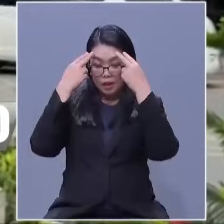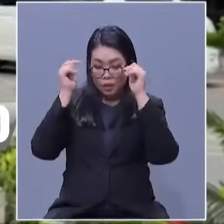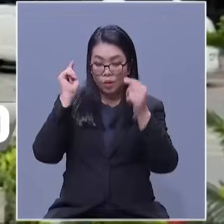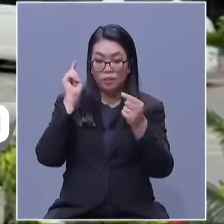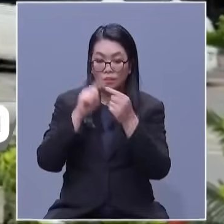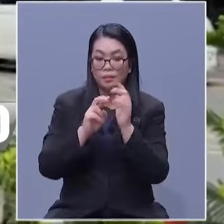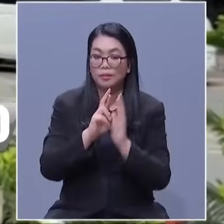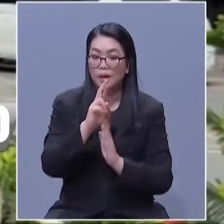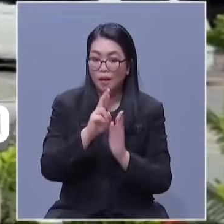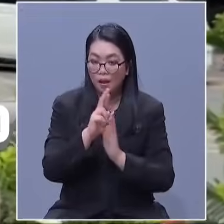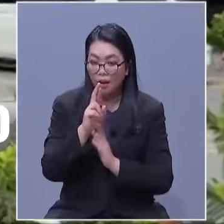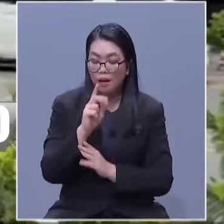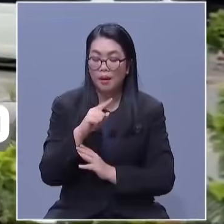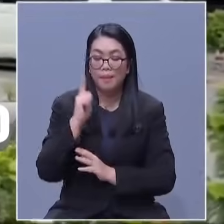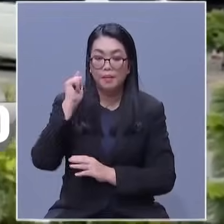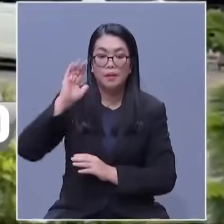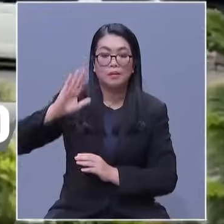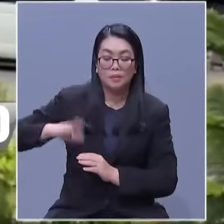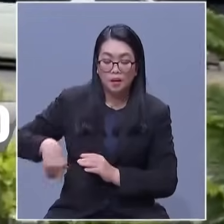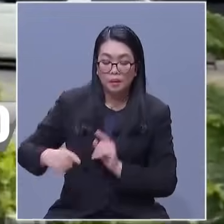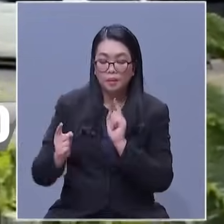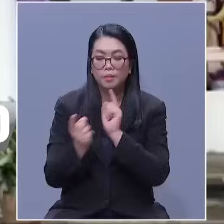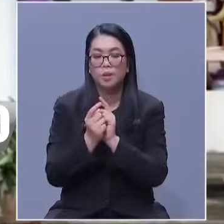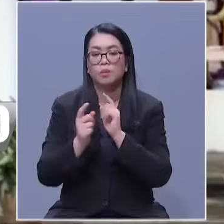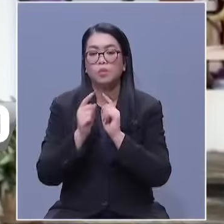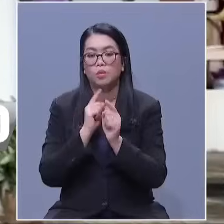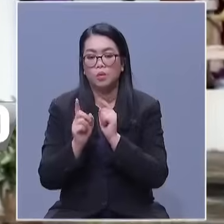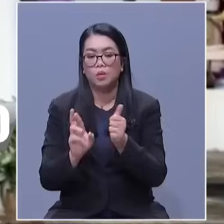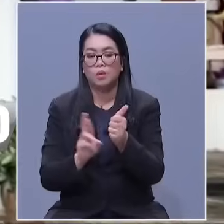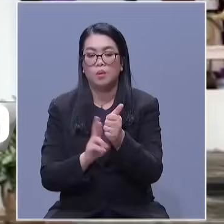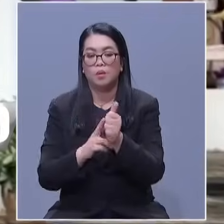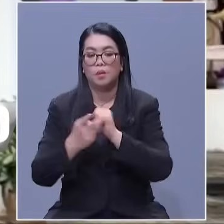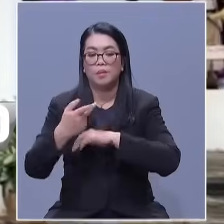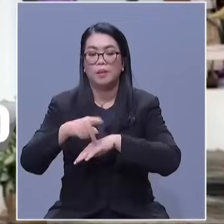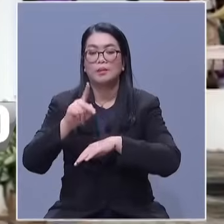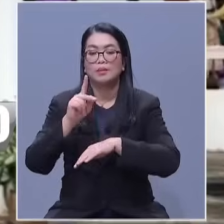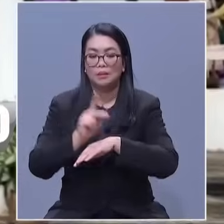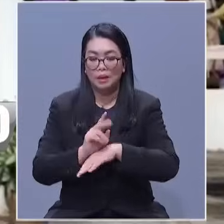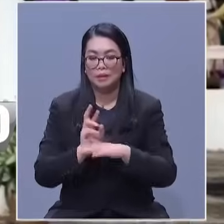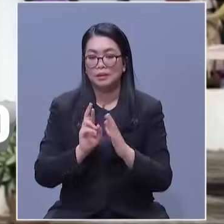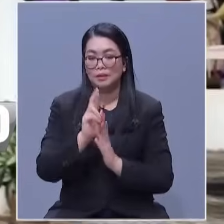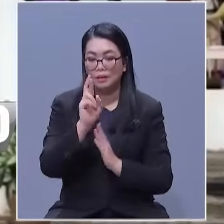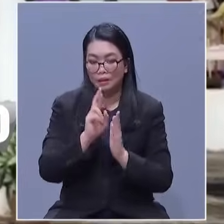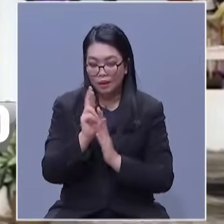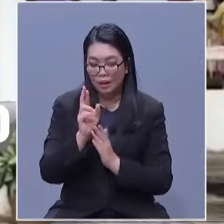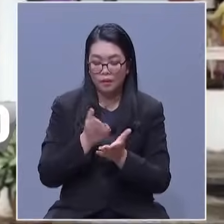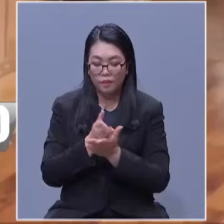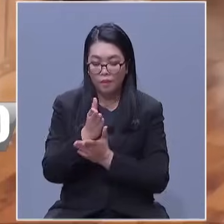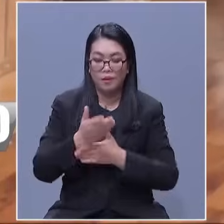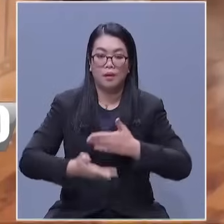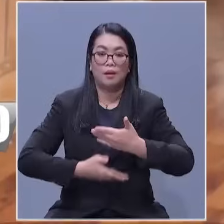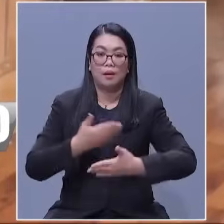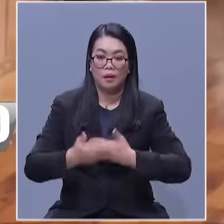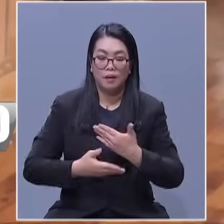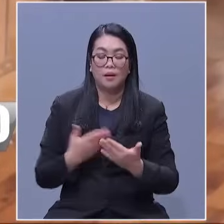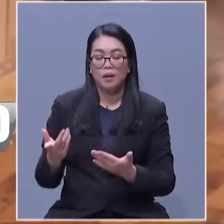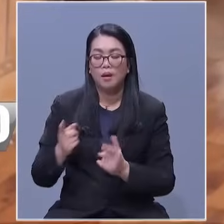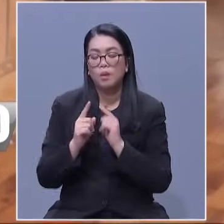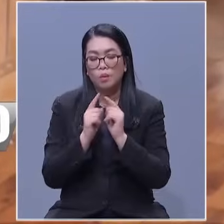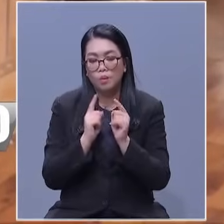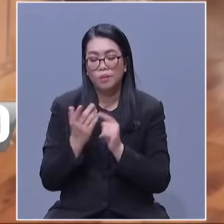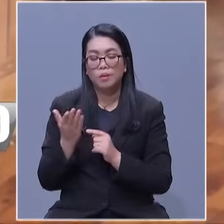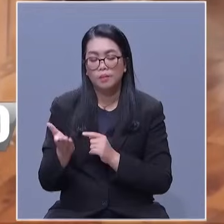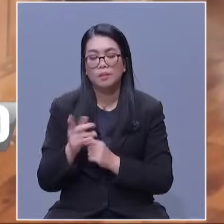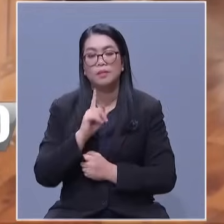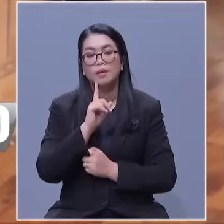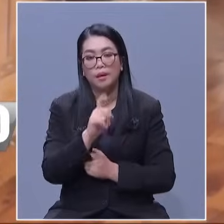วนะคะก็ไปพูดคุยกับทางรองประธานหอการค้าจังหวัดเชียงรายหน่อยอันนี้ทีมข่าวเราไปพูดคุยนะคะกับคุณภก